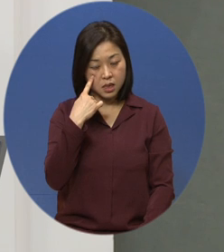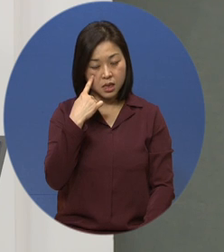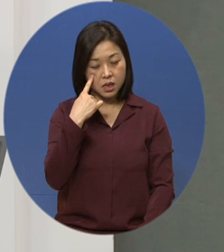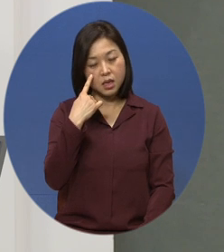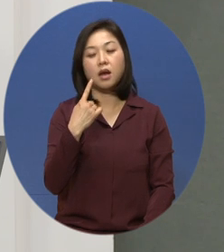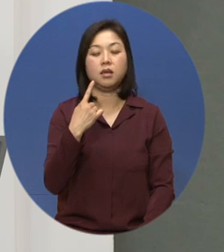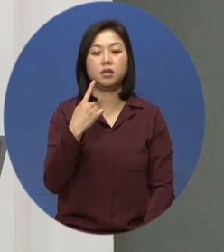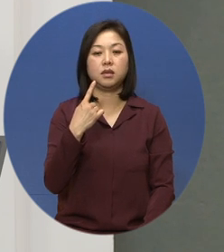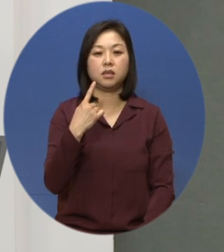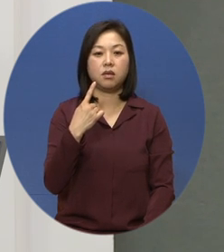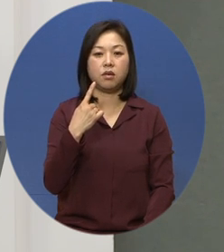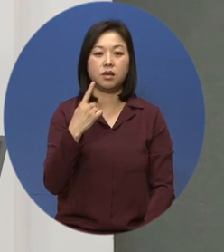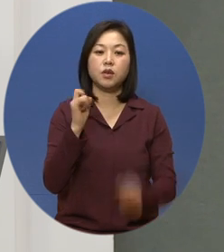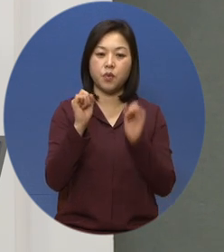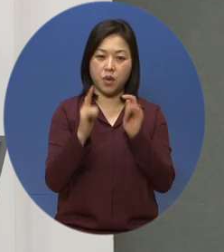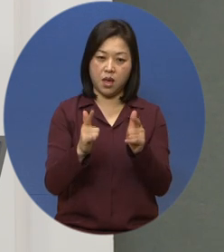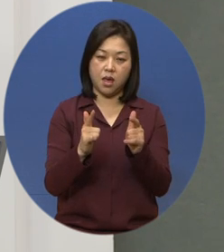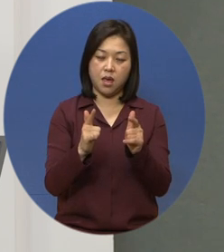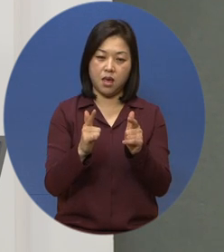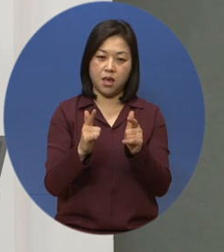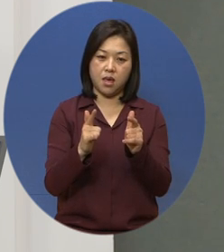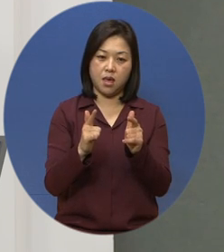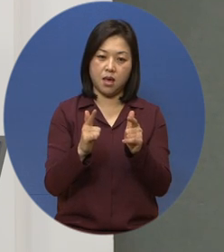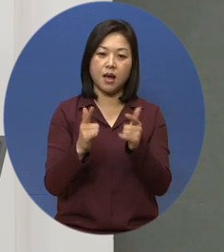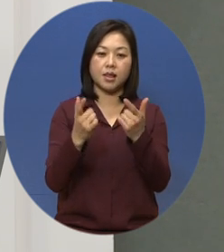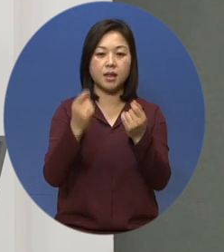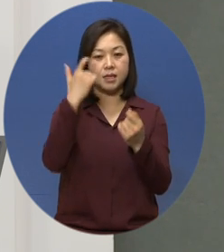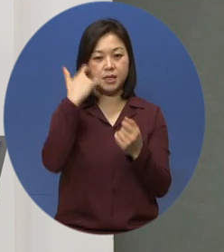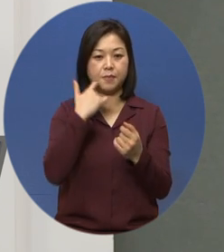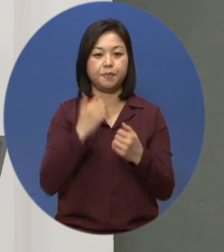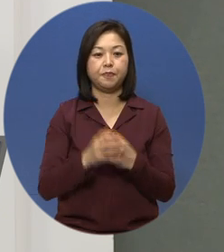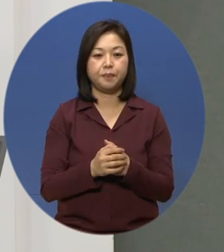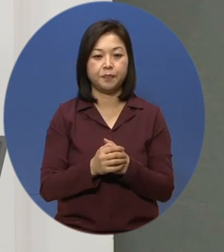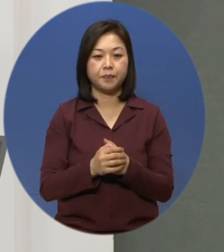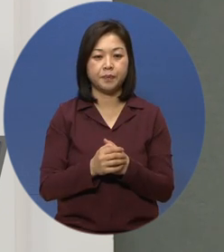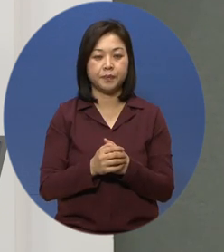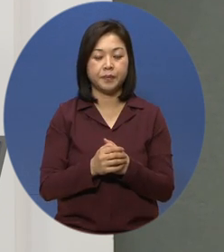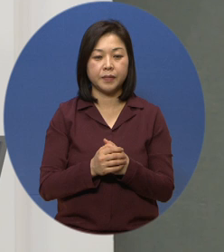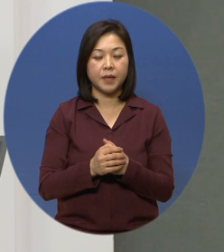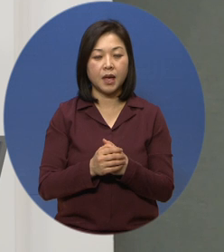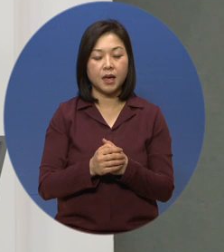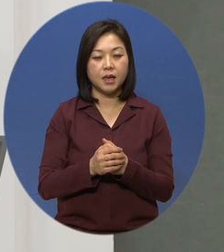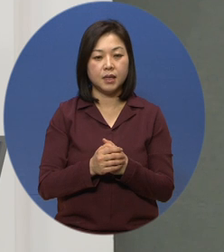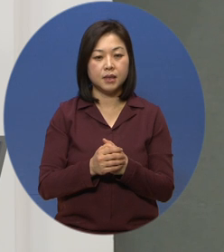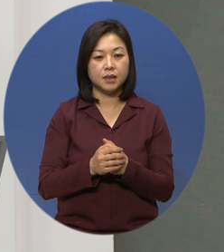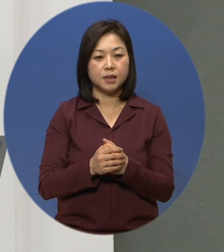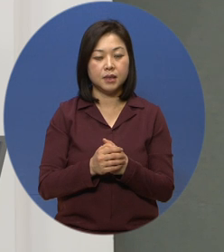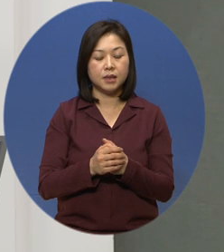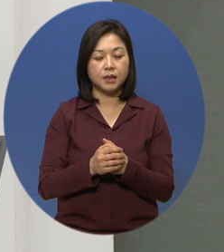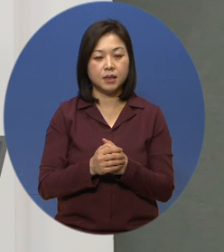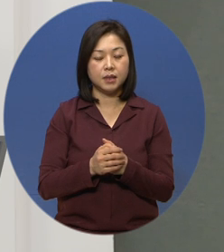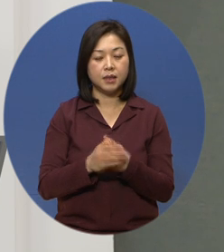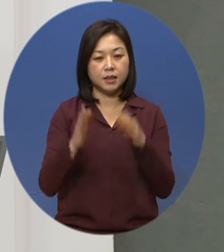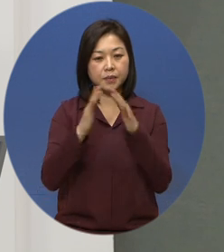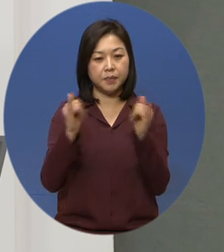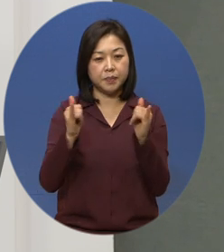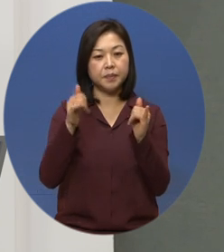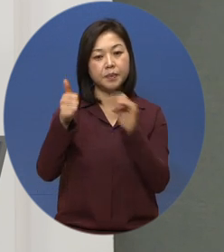그런 계기가 되는 시간이 될 것 같습니다 어느 1시민이 에 여학생의